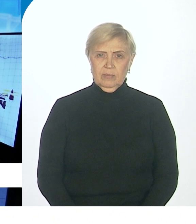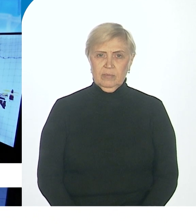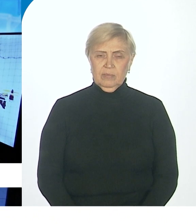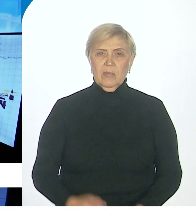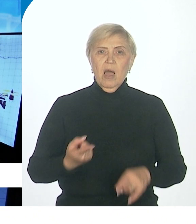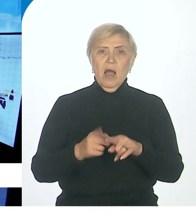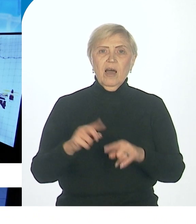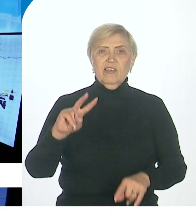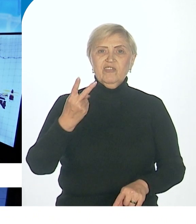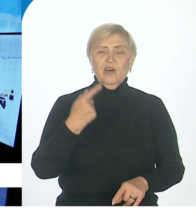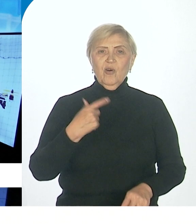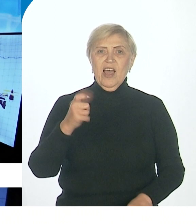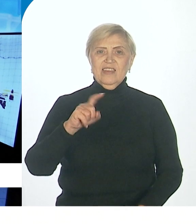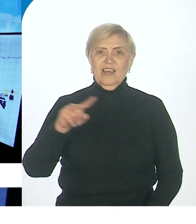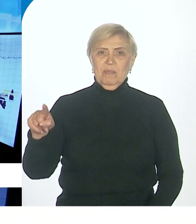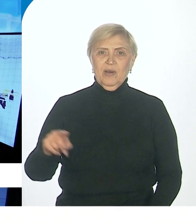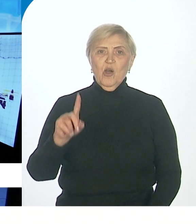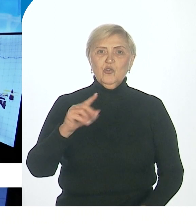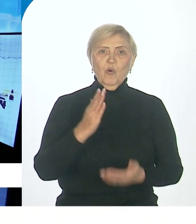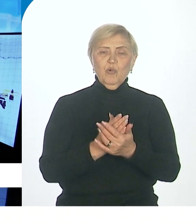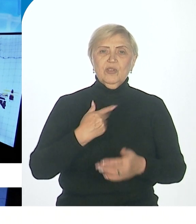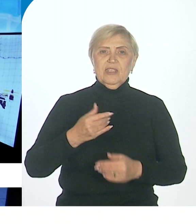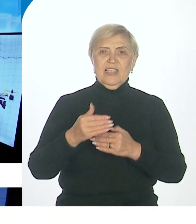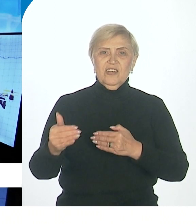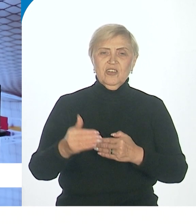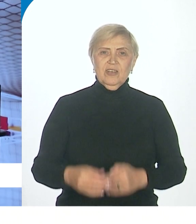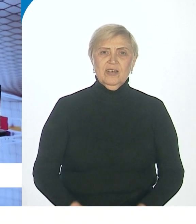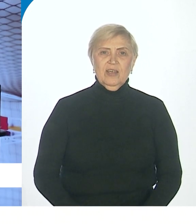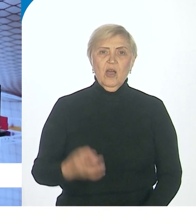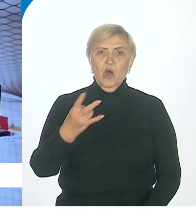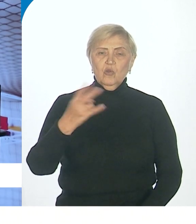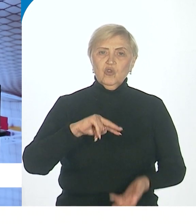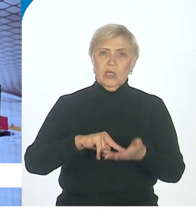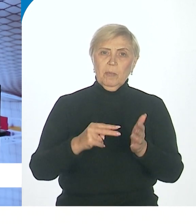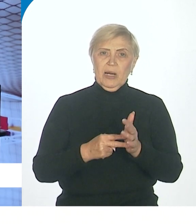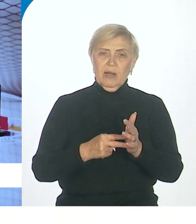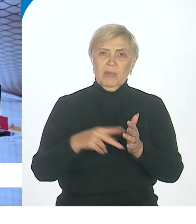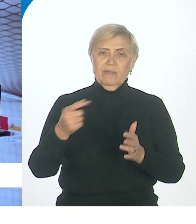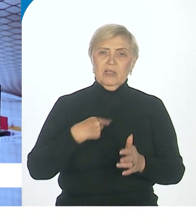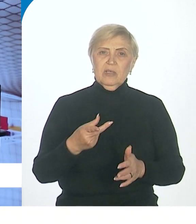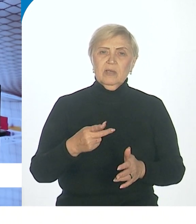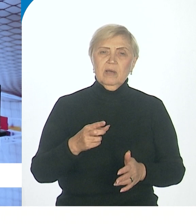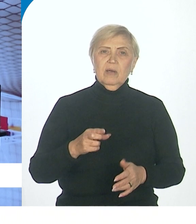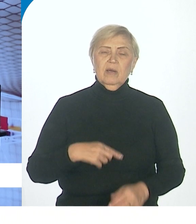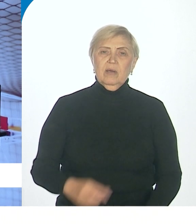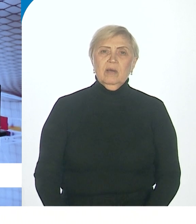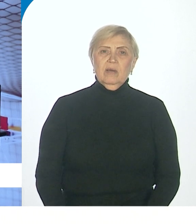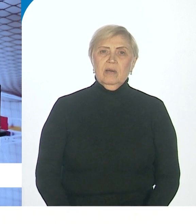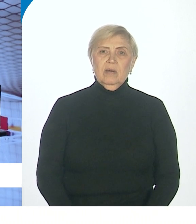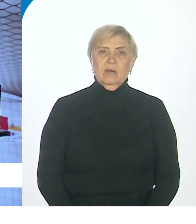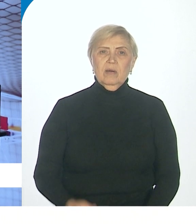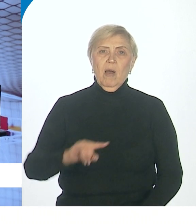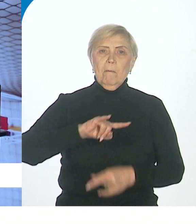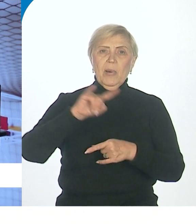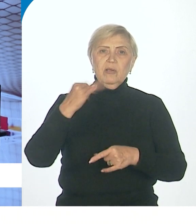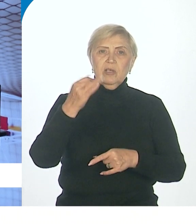этап. Что же будет дальше? На третьем этапе нужно запрограммировать квадрокоптеры и БВС на автономный полет